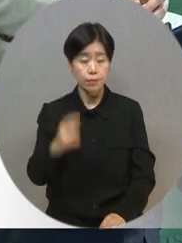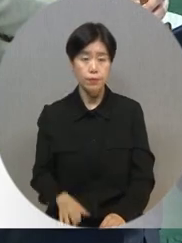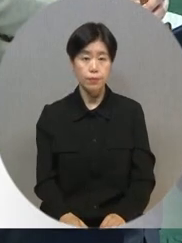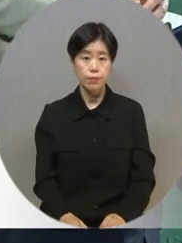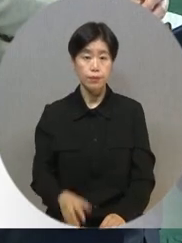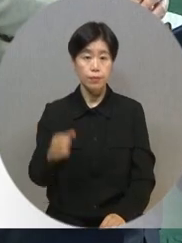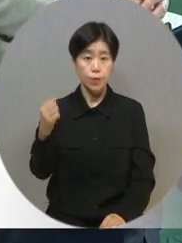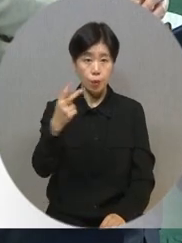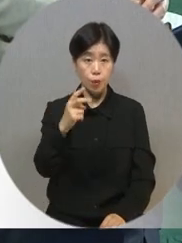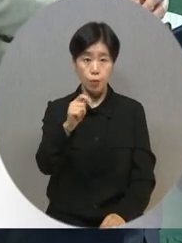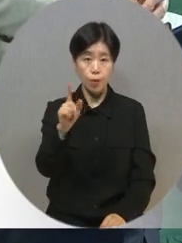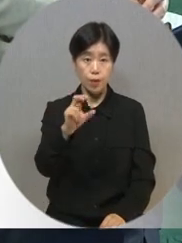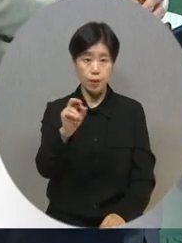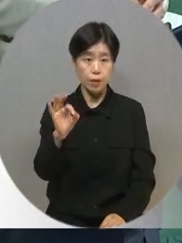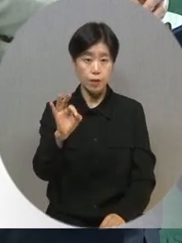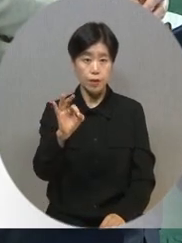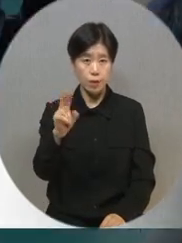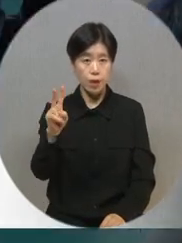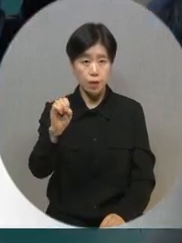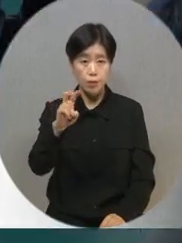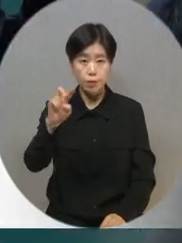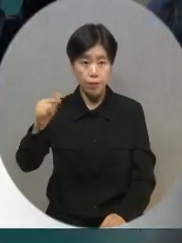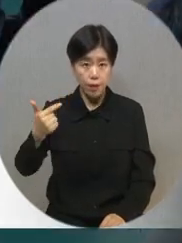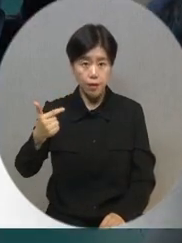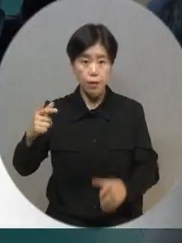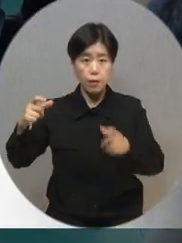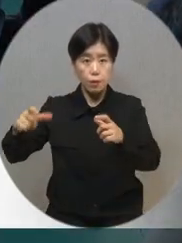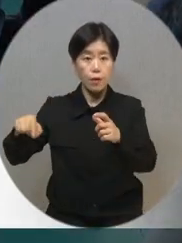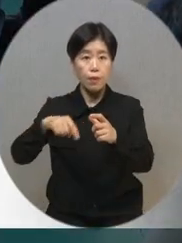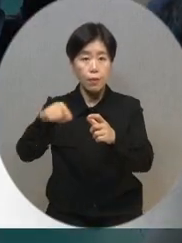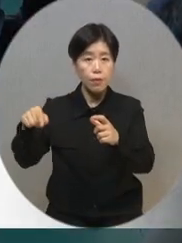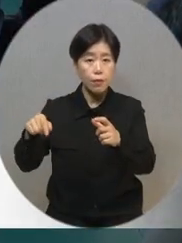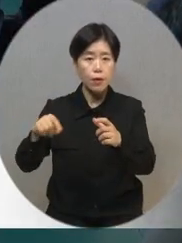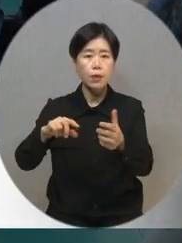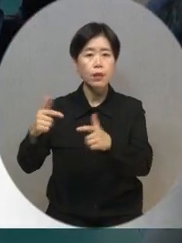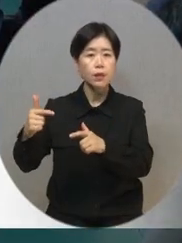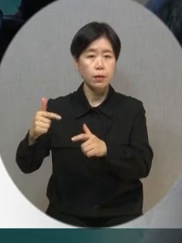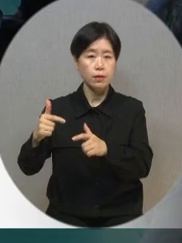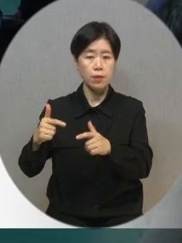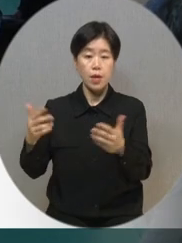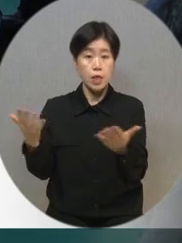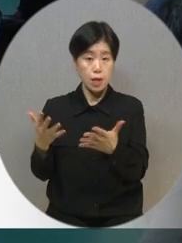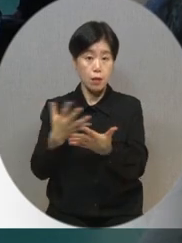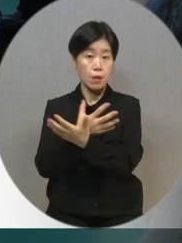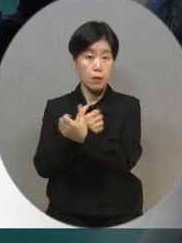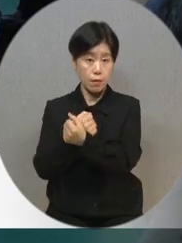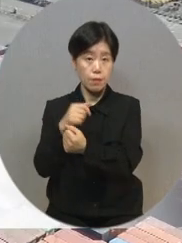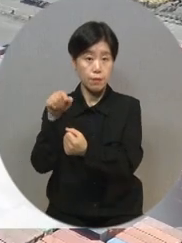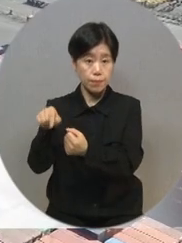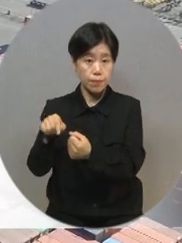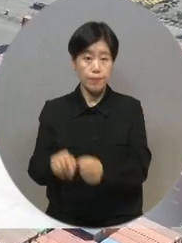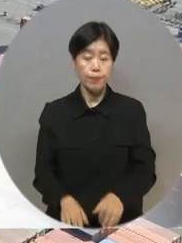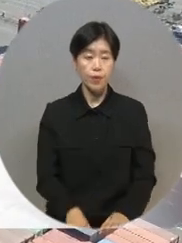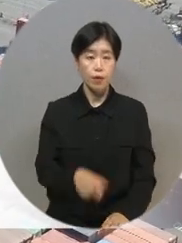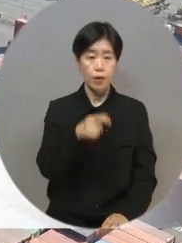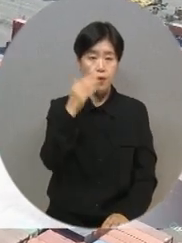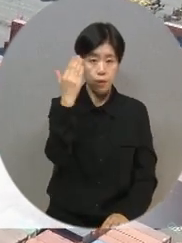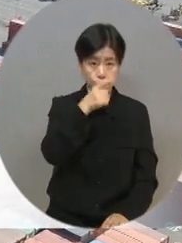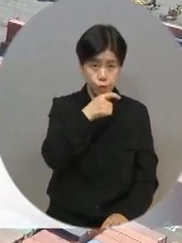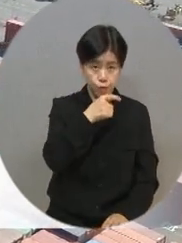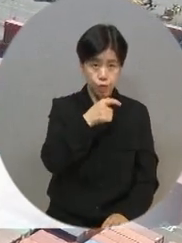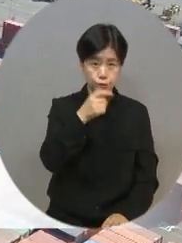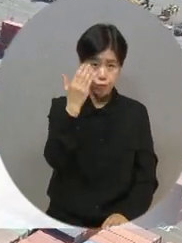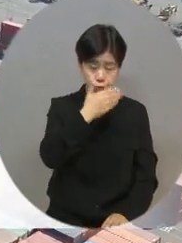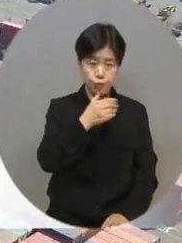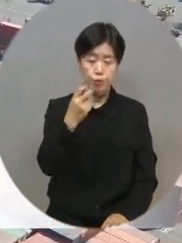이뤄진 광양만권 청정수소 배관망 구축 업무 협약은 전남도와 여수, 순천,